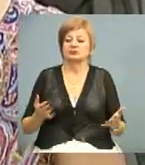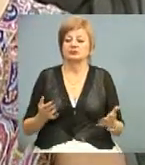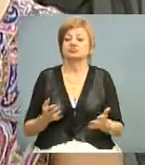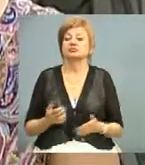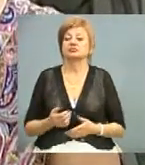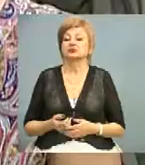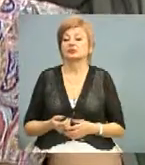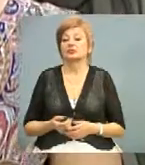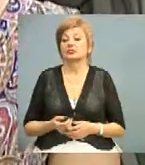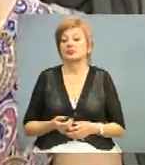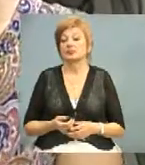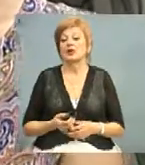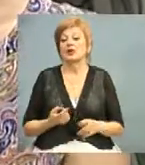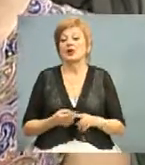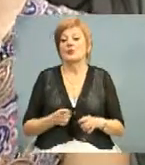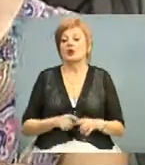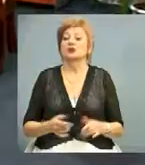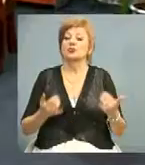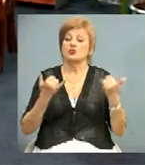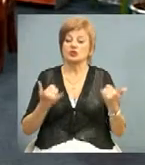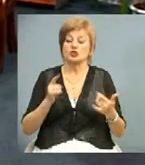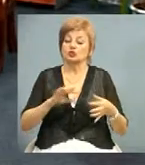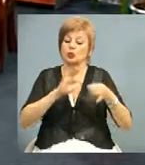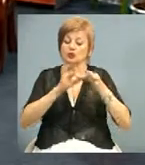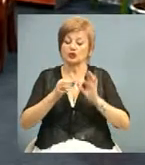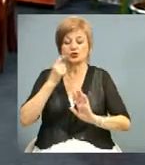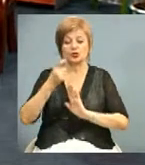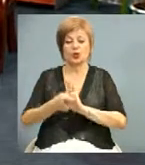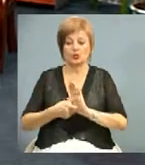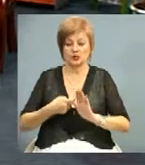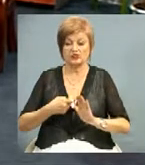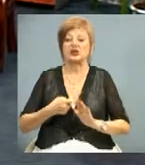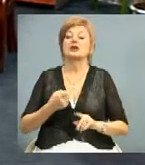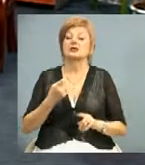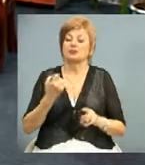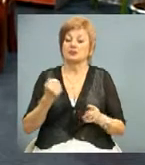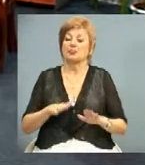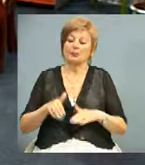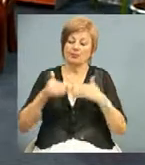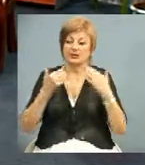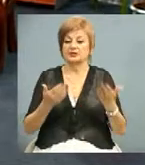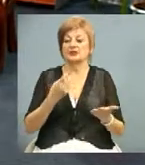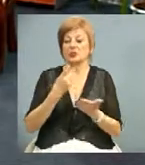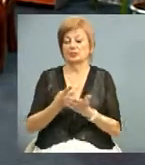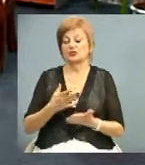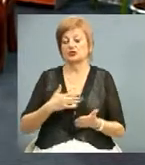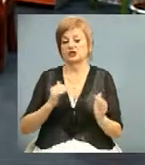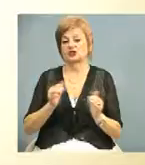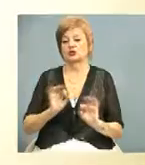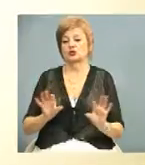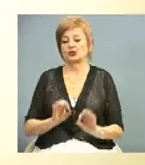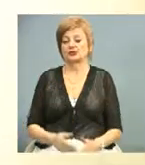відбувається, так? Так. Тож просто зараз, щоб детальніше дізнатися про материки, пропоную дізнатися у нашому